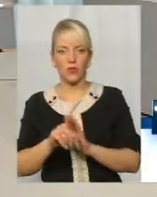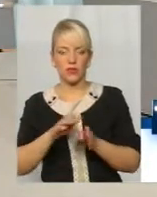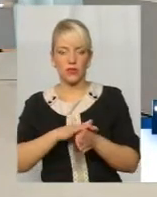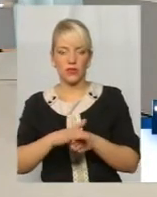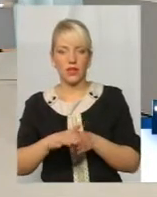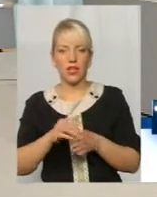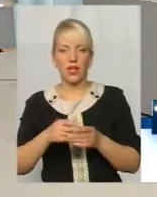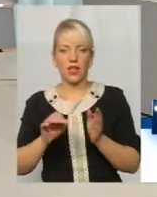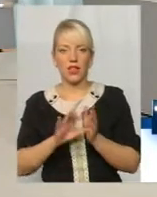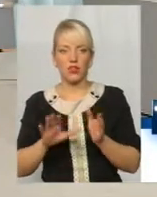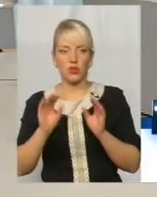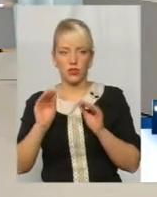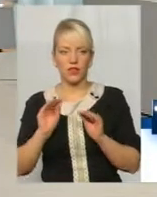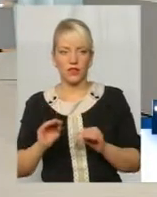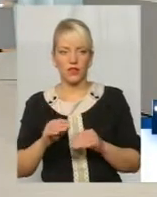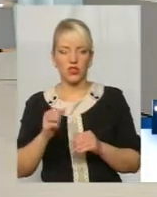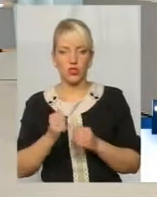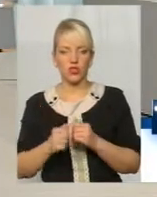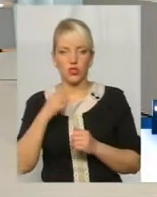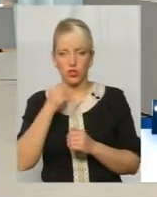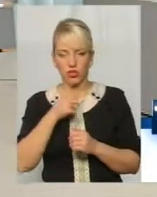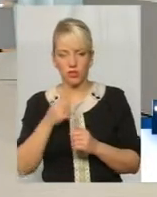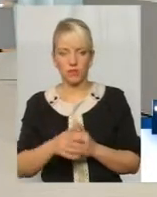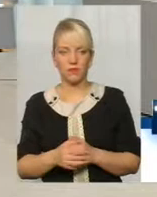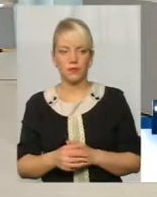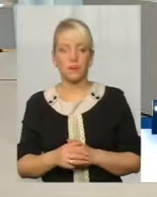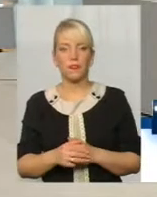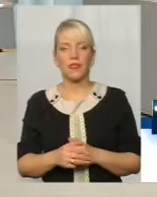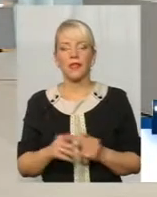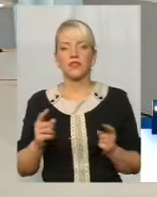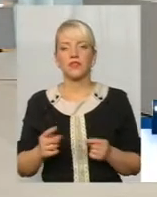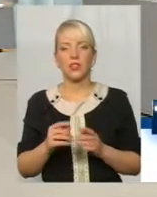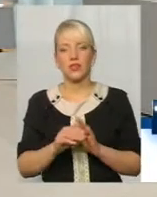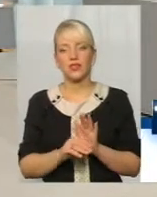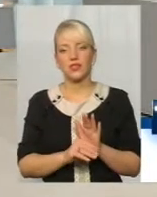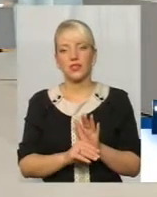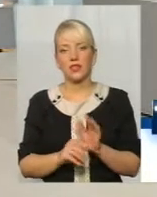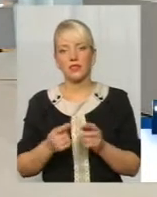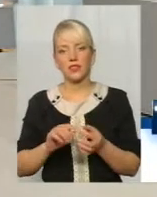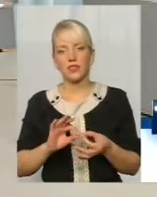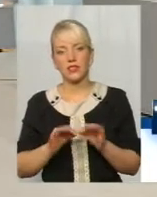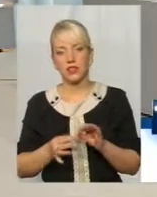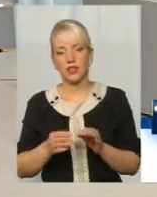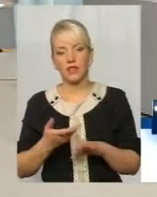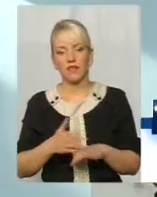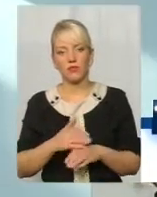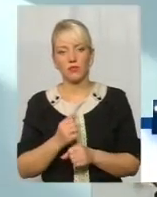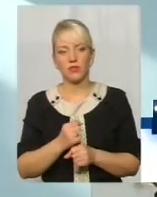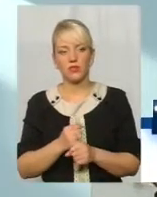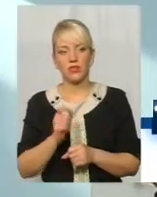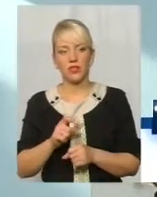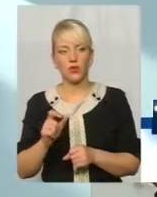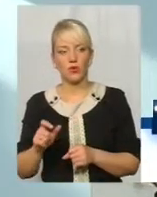електронні декларації, щорічні мається на увазі. Звичайно, система досить таки складна, складна. Важко працювати людям,